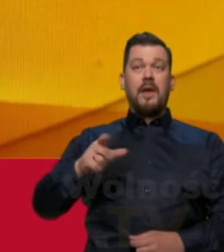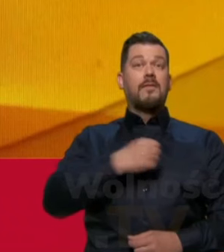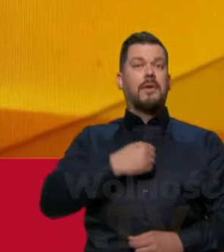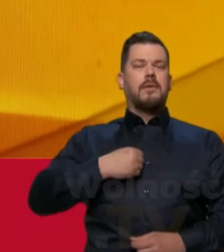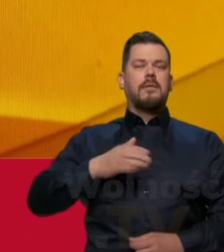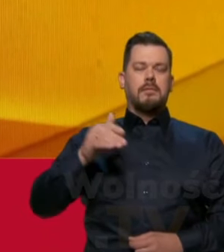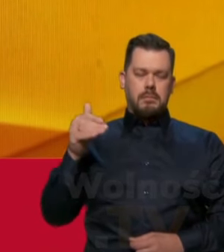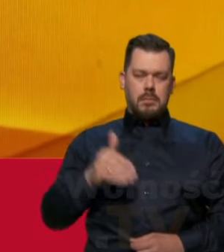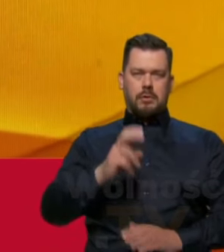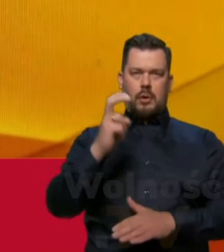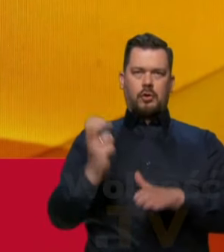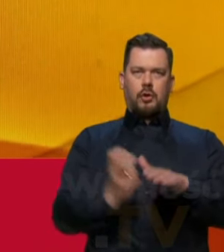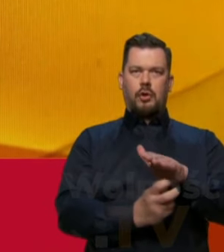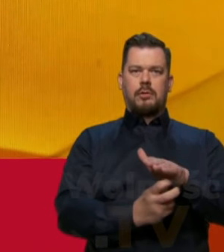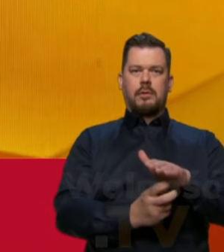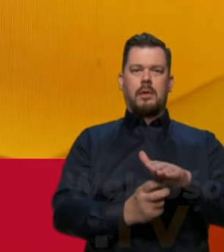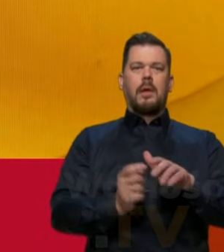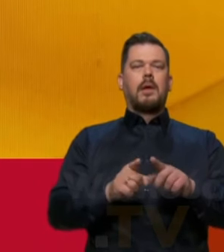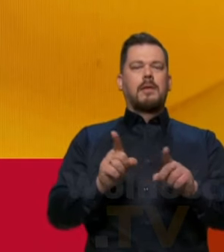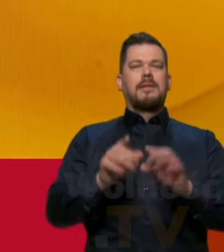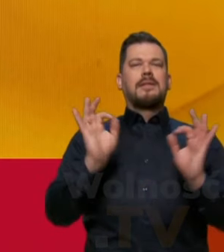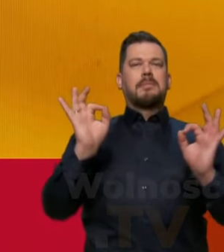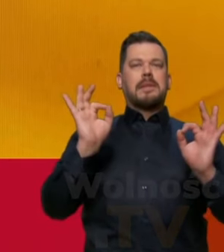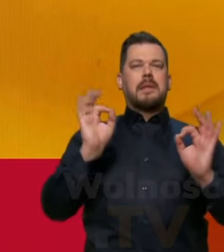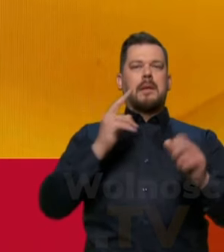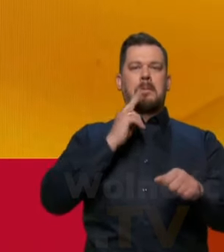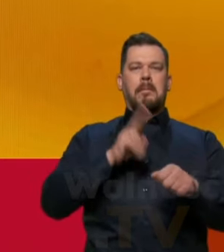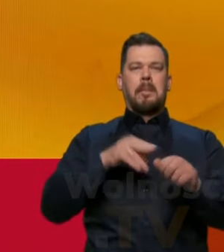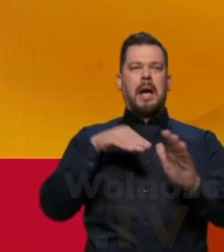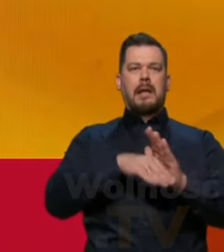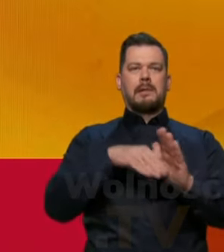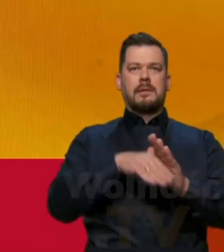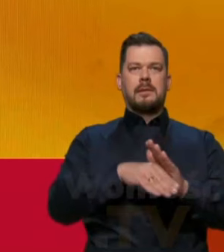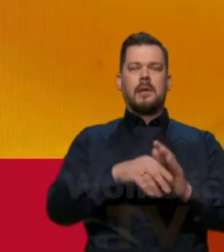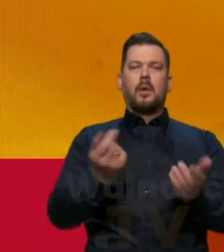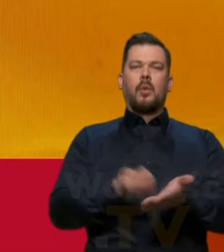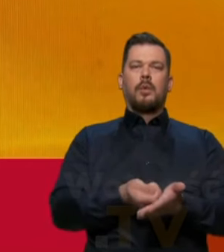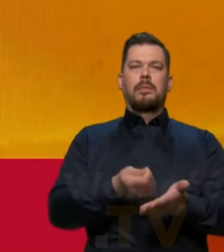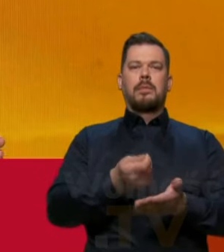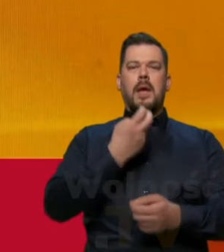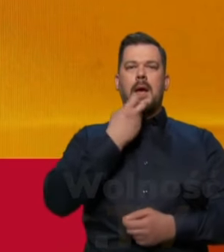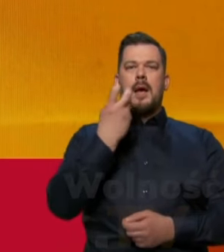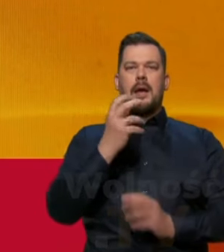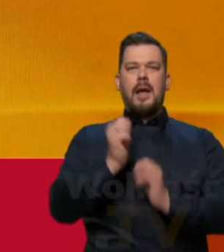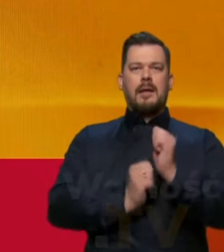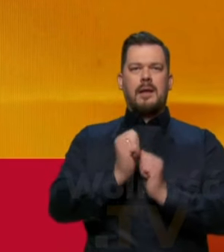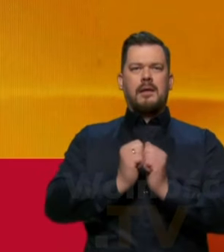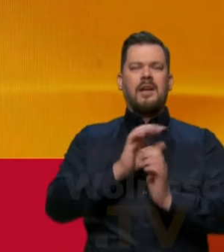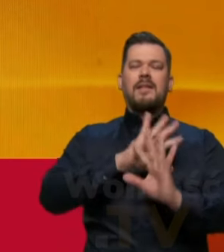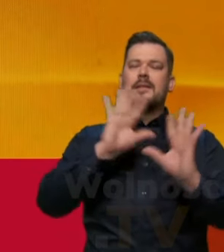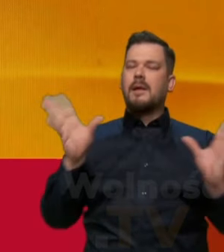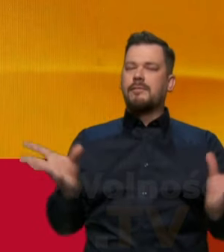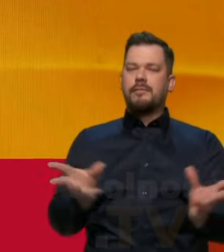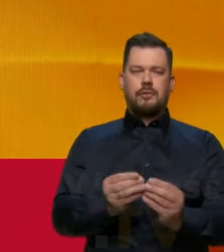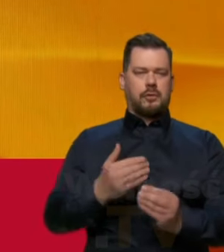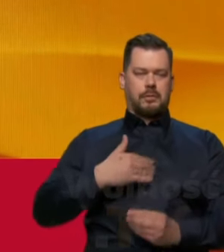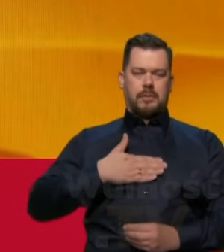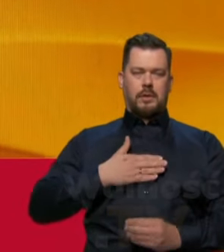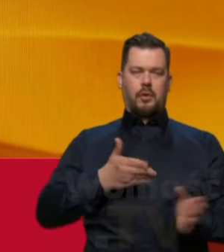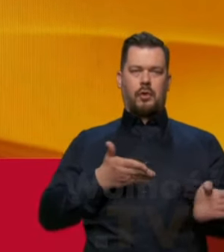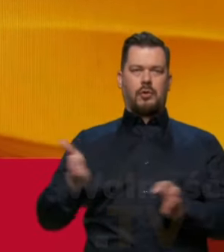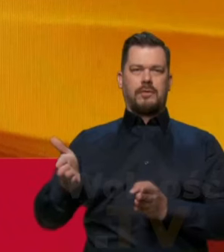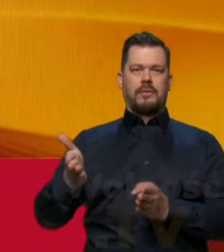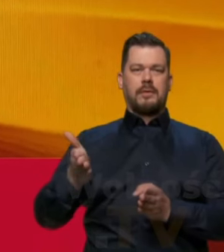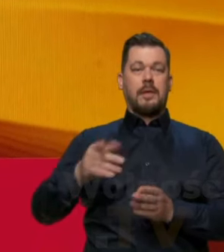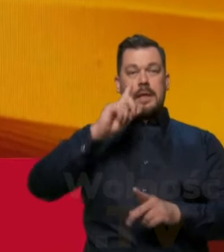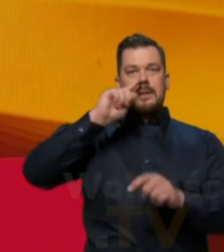schronić. Zarządziliśmy również przygotowanie specjalnych magazynów, żeby kupować generatory, bo trzeba być na każdą ewentualność gotowym.